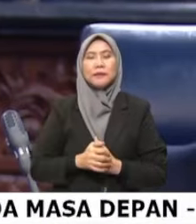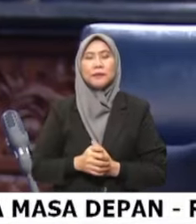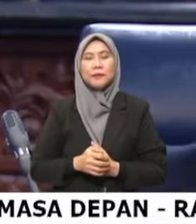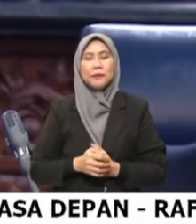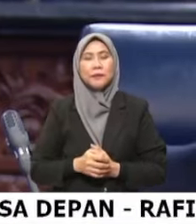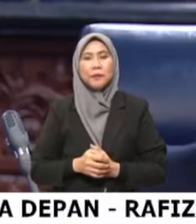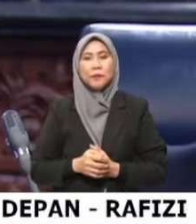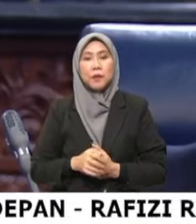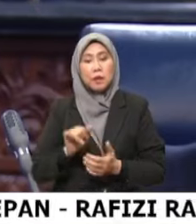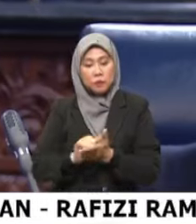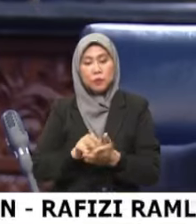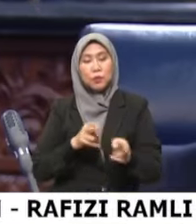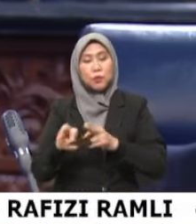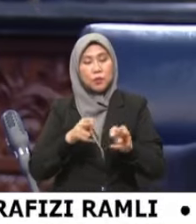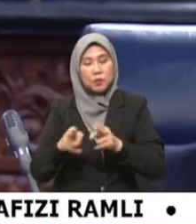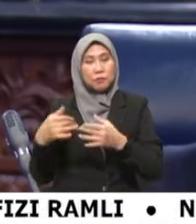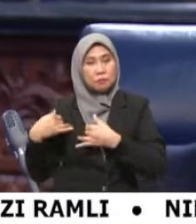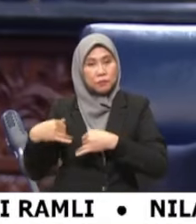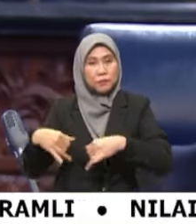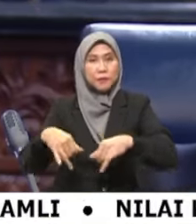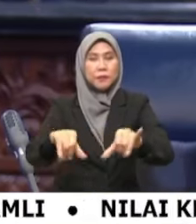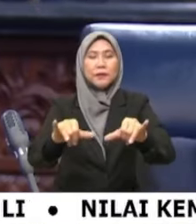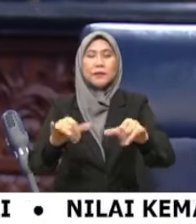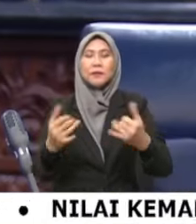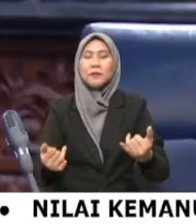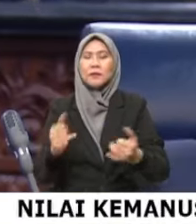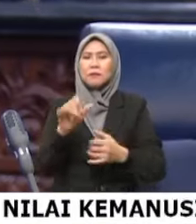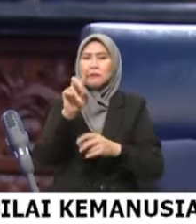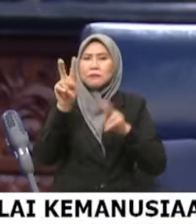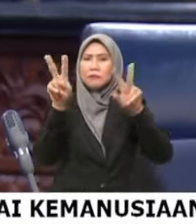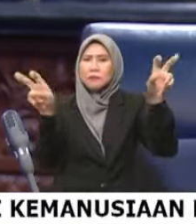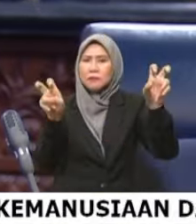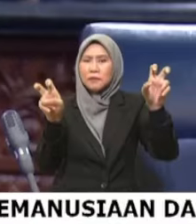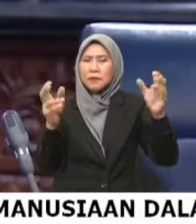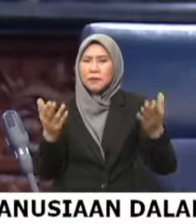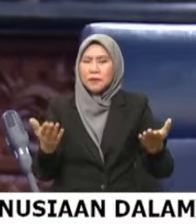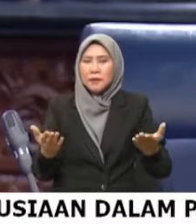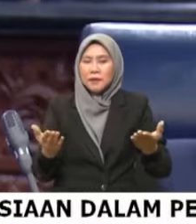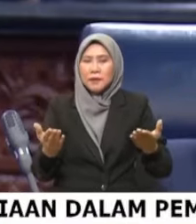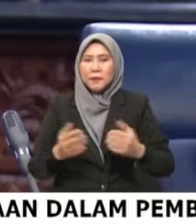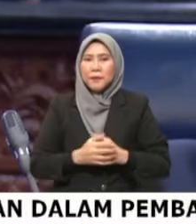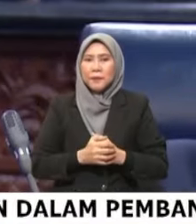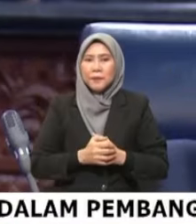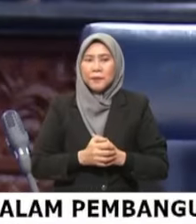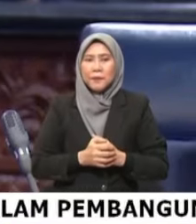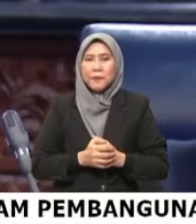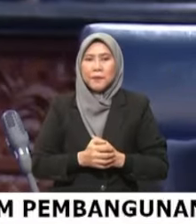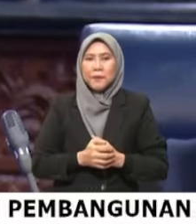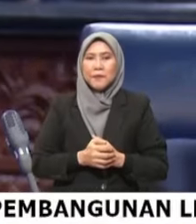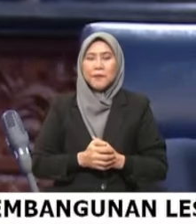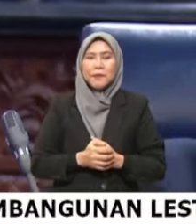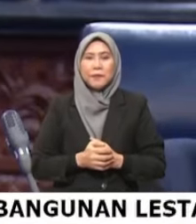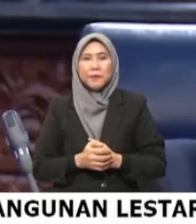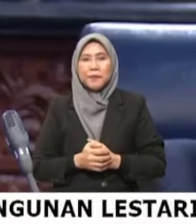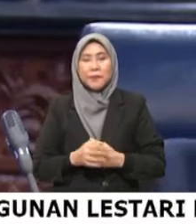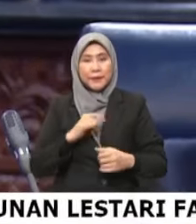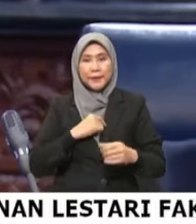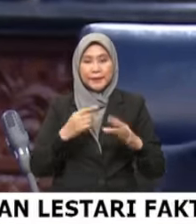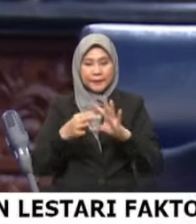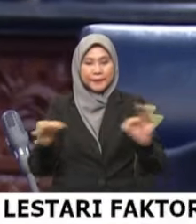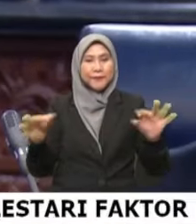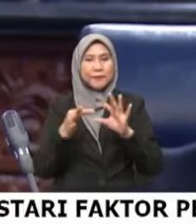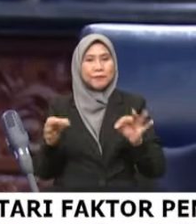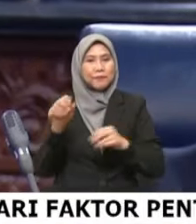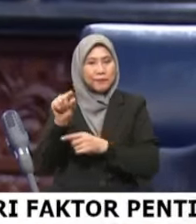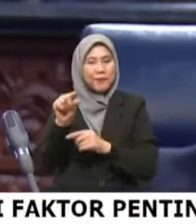apa urusan yang berterusan berkenaan dengan status terkini Menu Rahmah. Izinkan saya, Puan Dipertua, menceritakan sikit